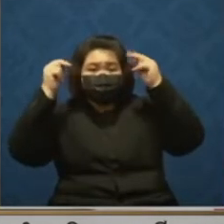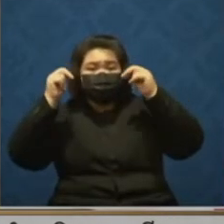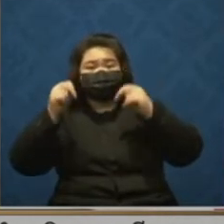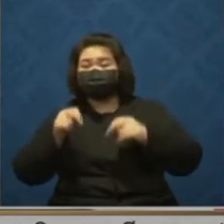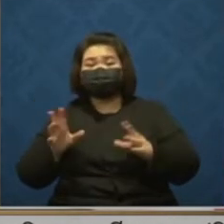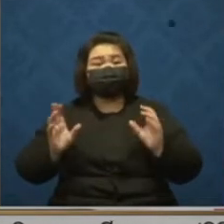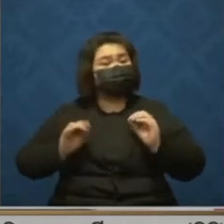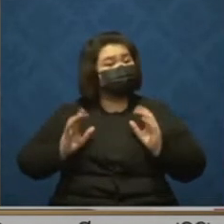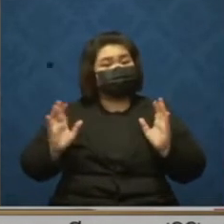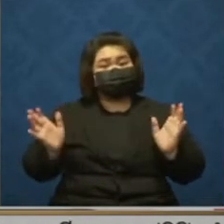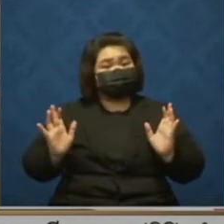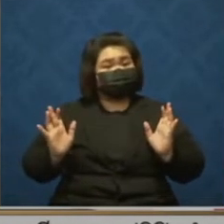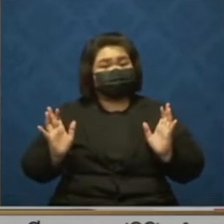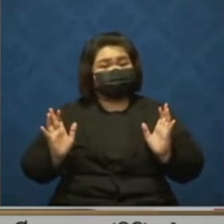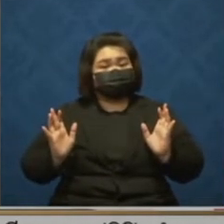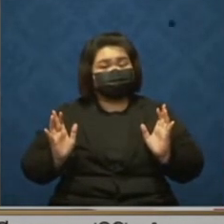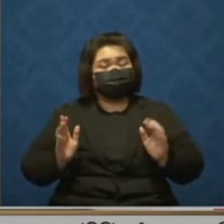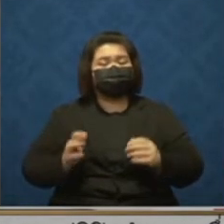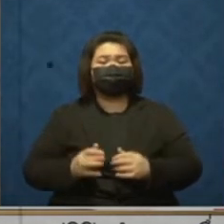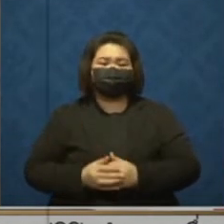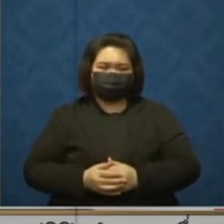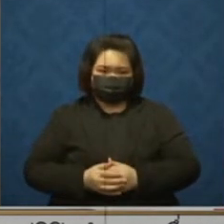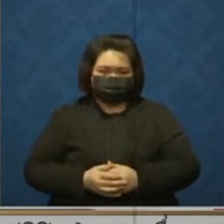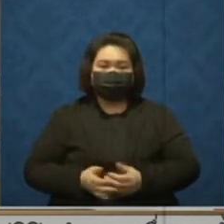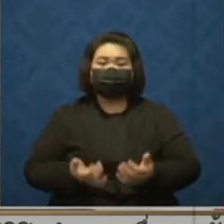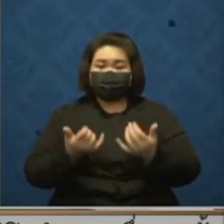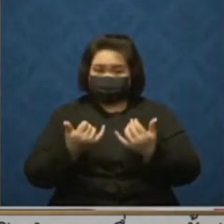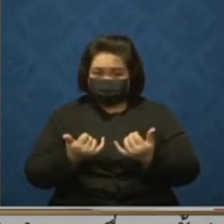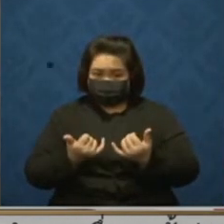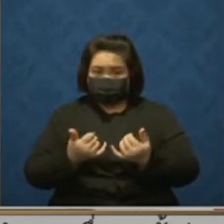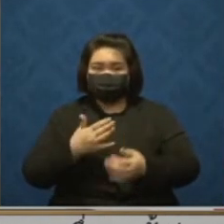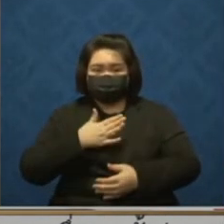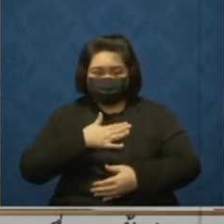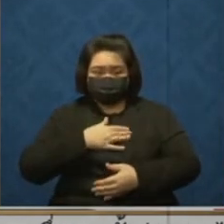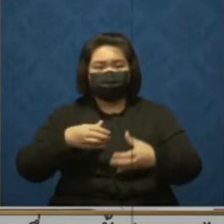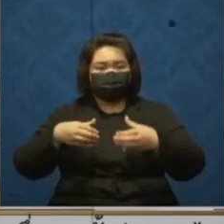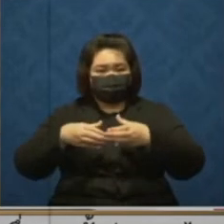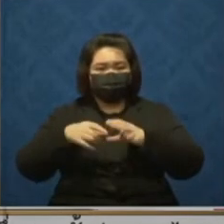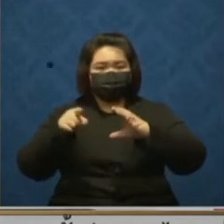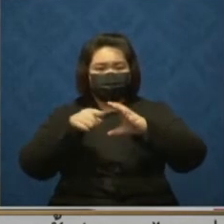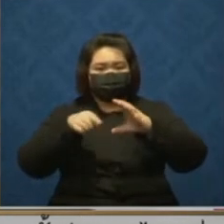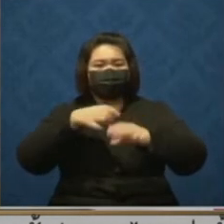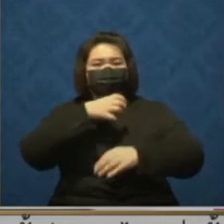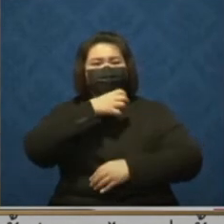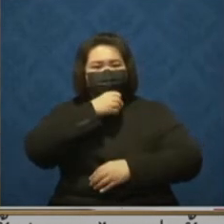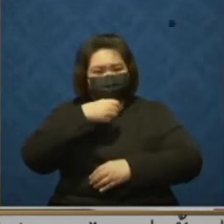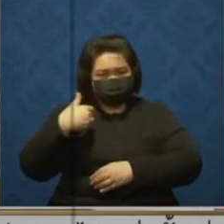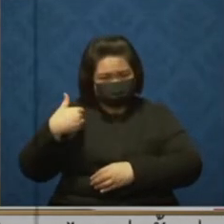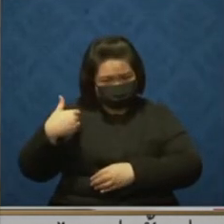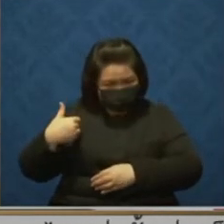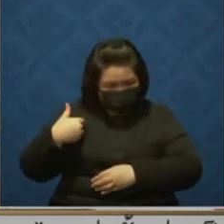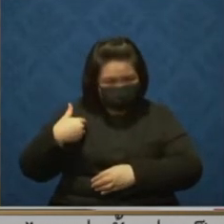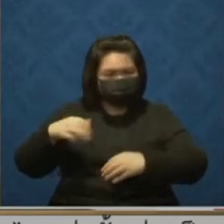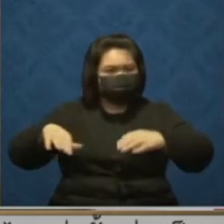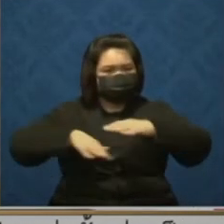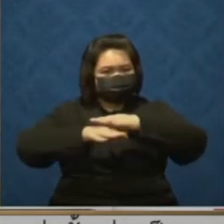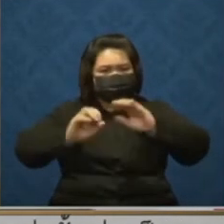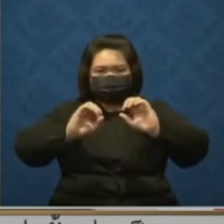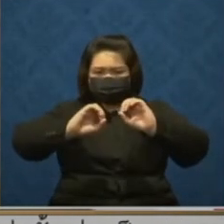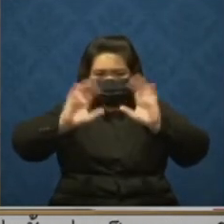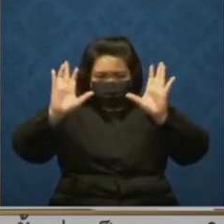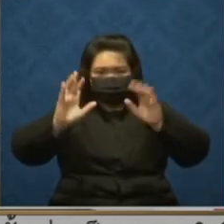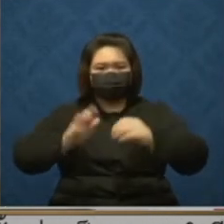เคยรับประทานครับมาเลย์วันนี้ผมแล้วคะก้าวไกลมีหลักฐานที่มัดแน่นยิ่งขึ้นว่าไม่ใช่แค่